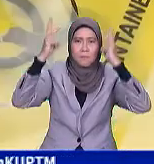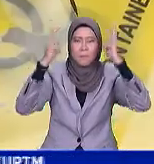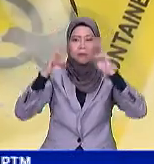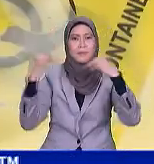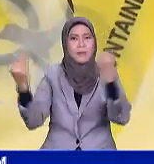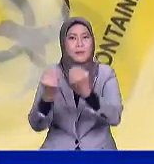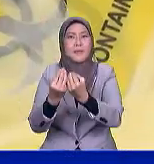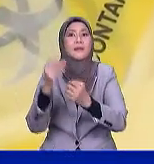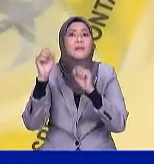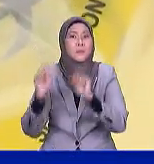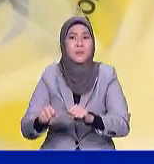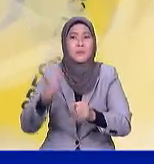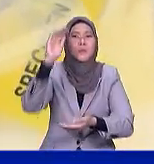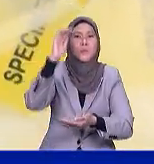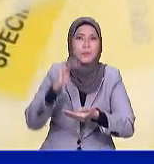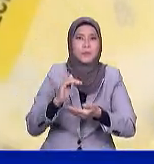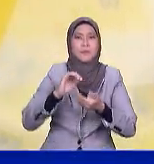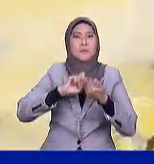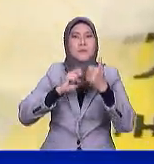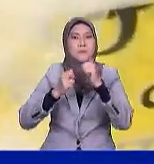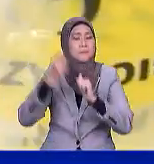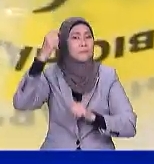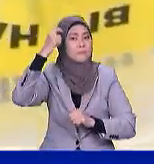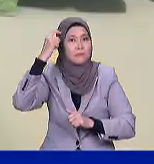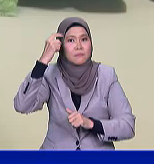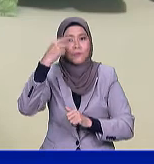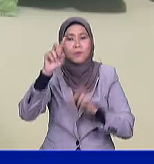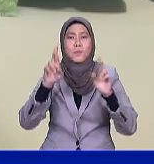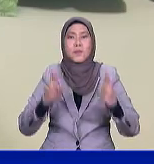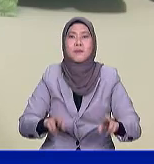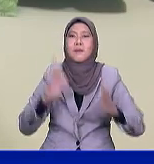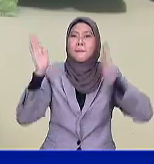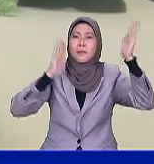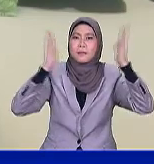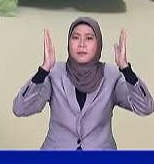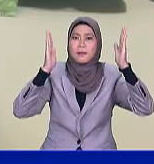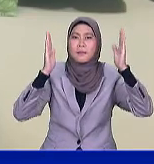juga mengurangkan masalah kesihatan mental di kalangan rakyat Malaysia,